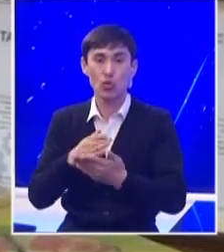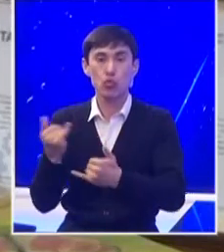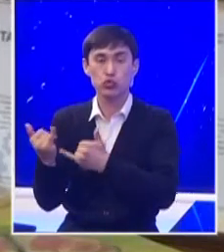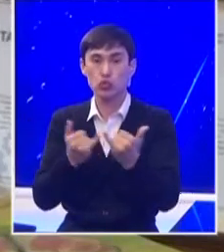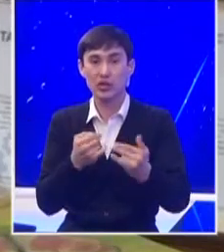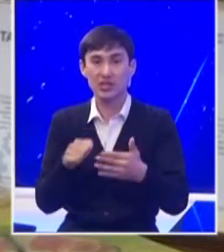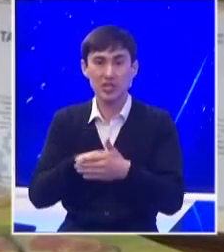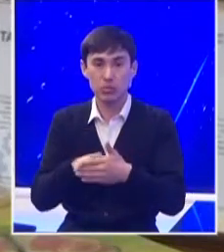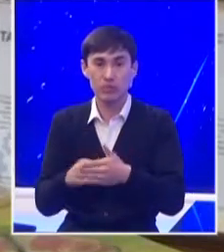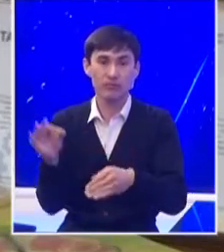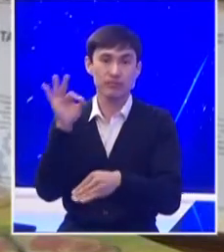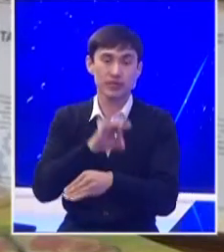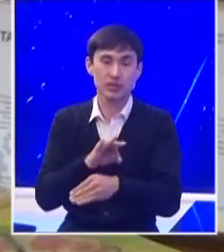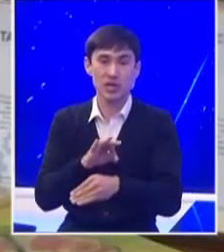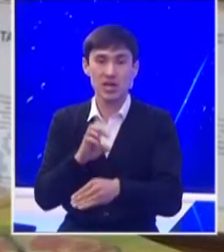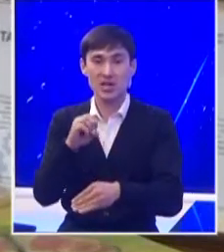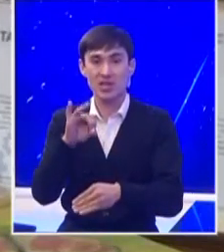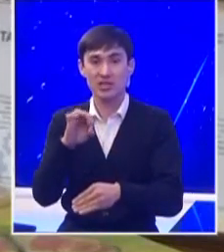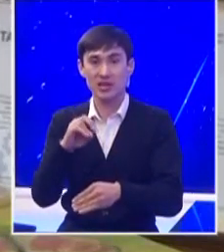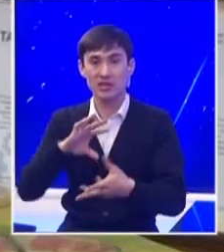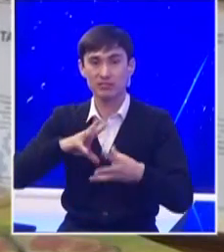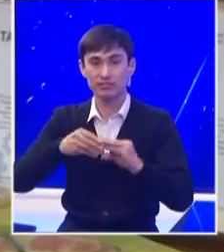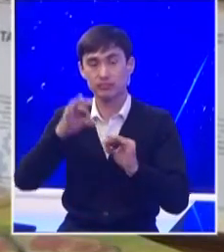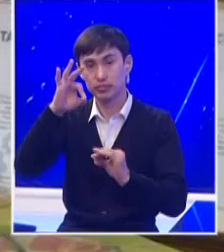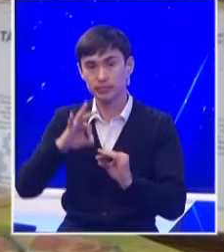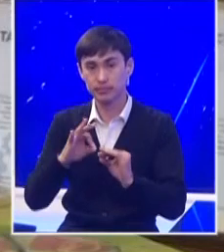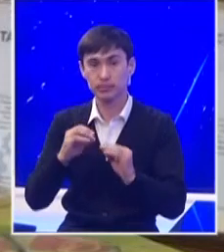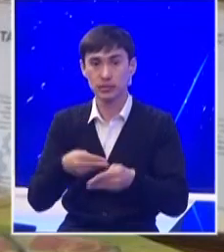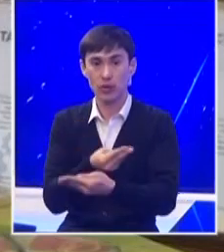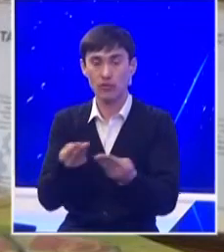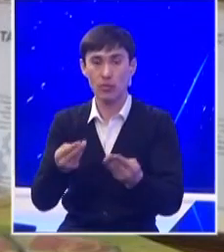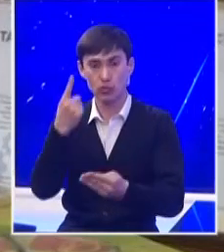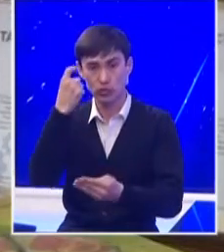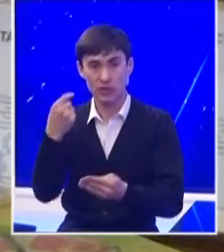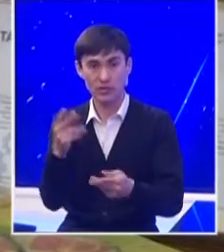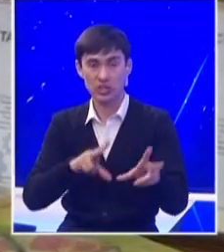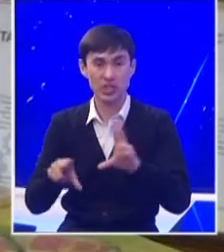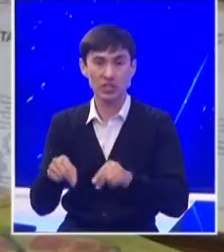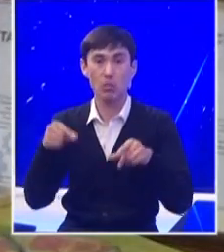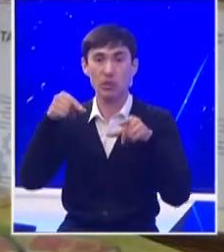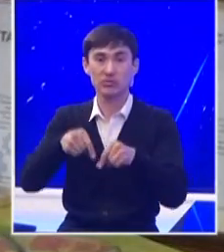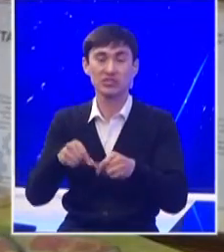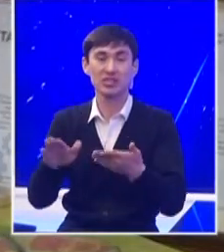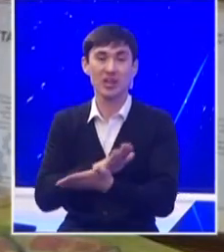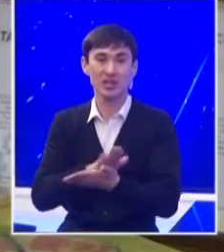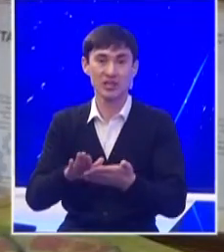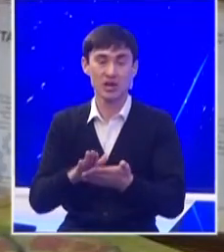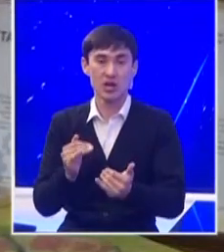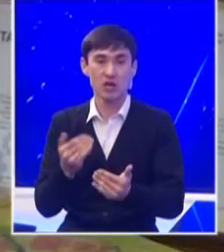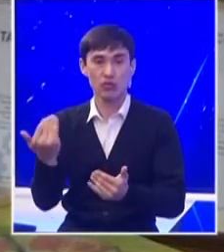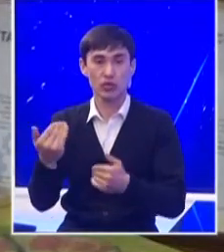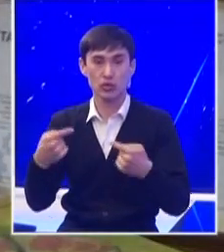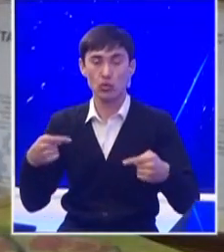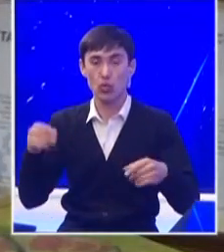ты вбиваешь свои баллы ЕНТ, и мы в процентном соотношении даем вам узнать ваши шансы на поступление в грант в тот или